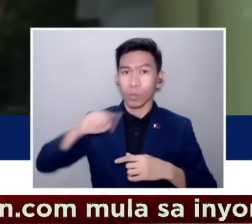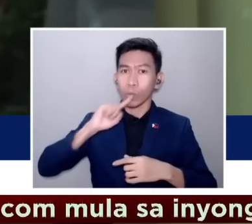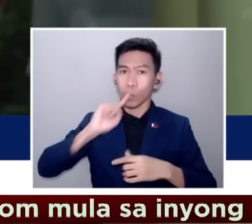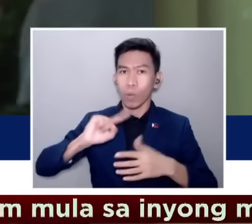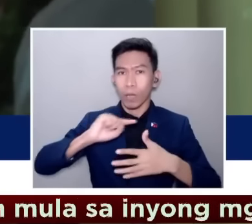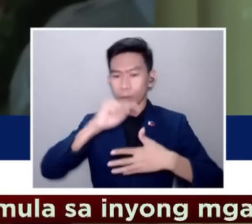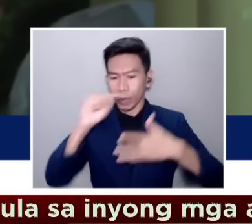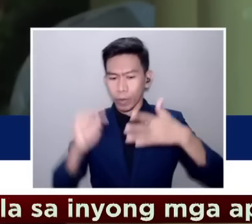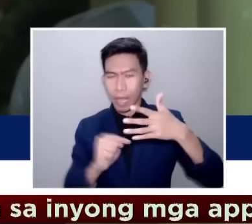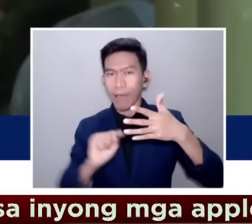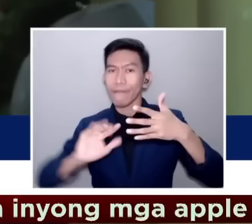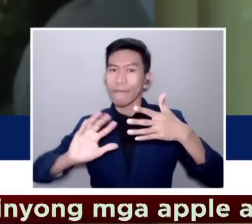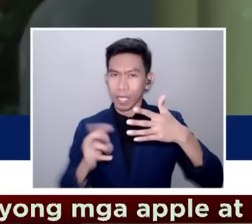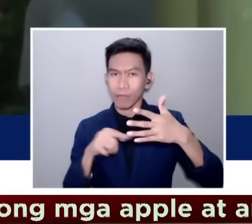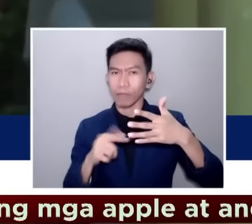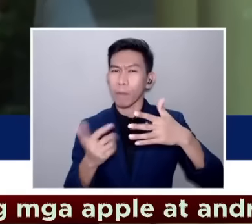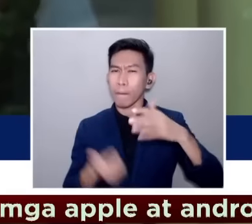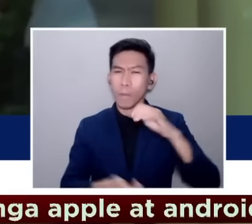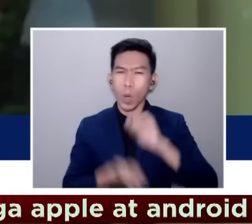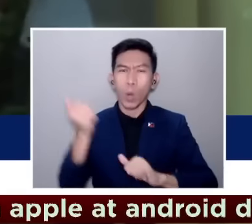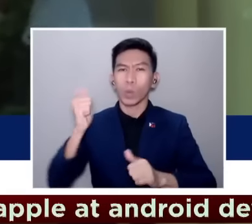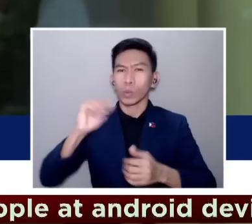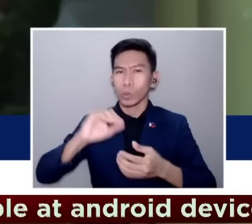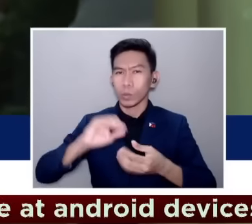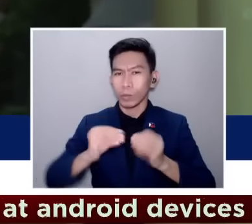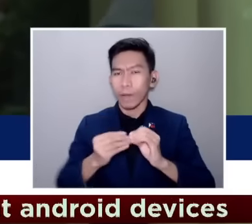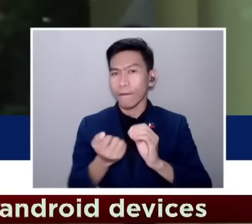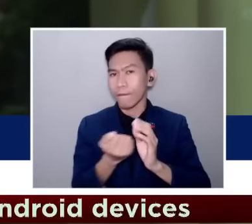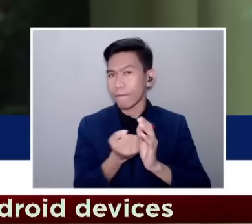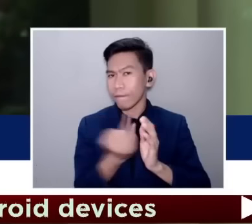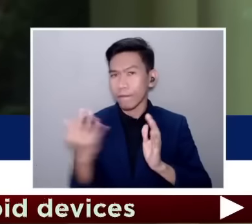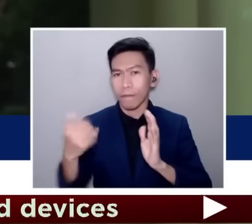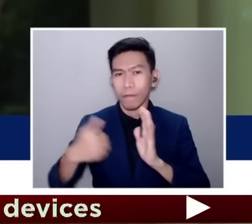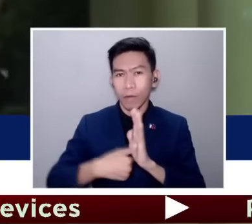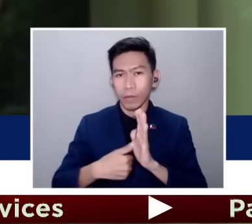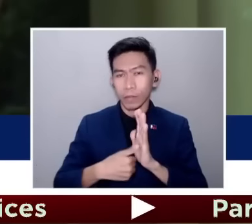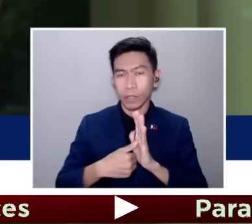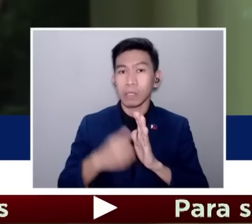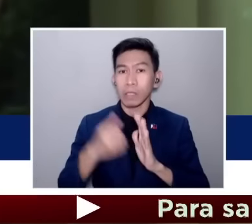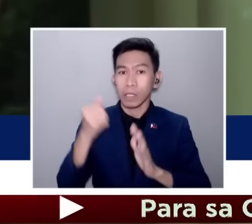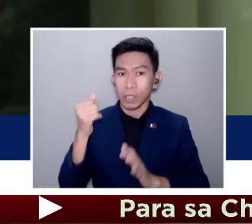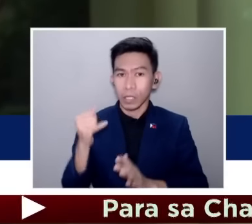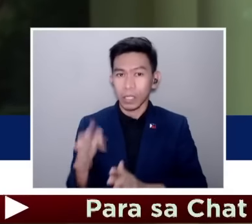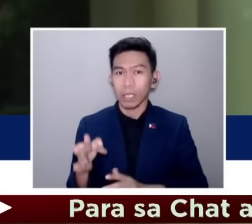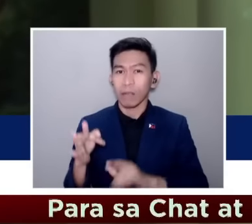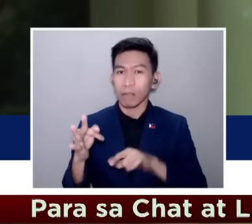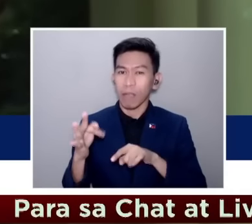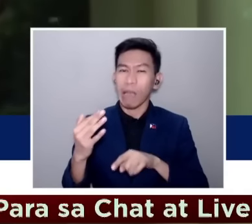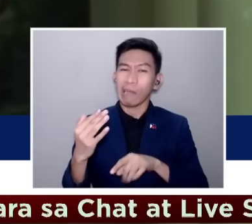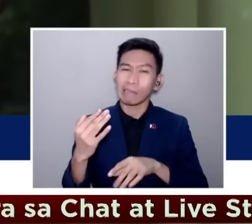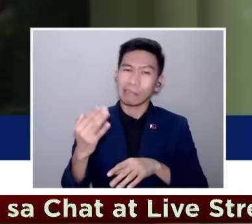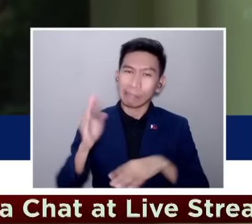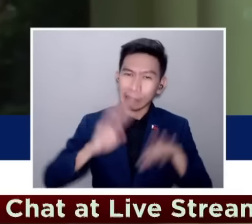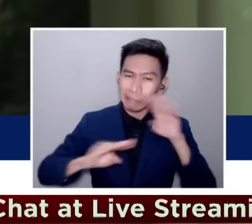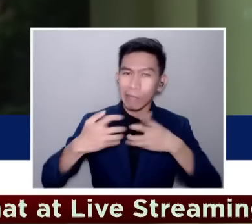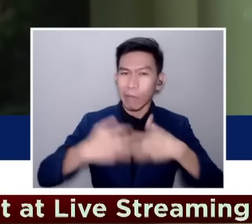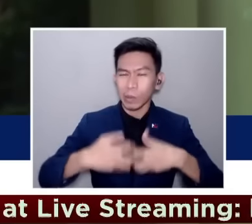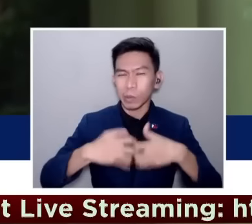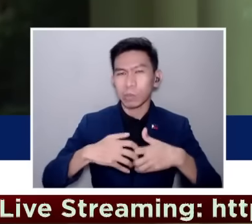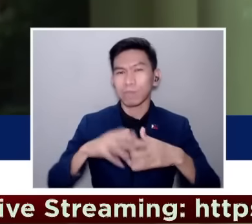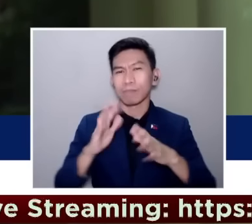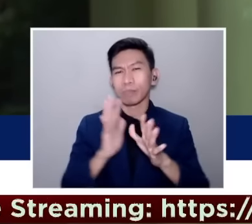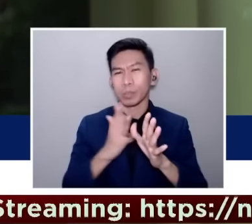itong PKS, yung mga ganitong aberya at pagkaantala ay mabilis nagdudulot ng abala at mahabang